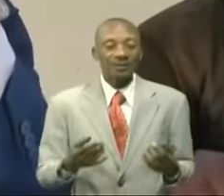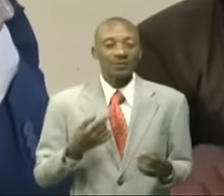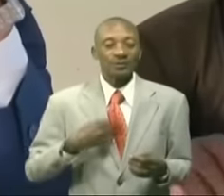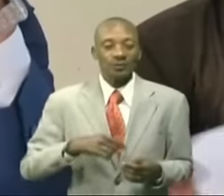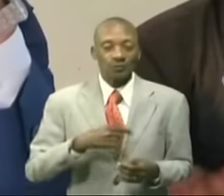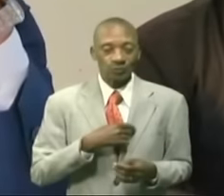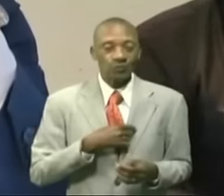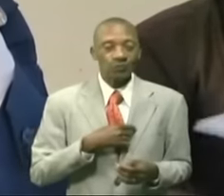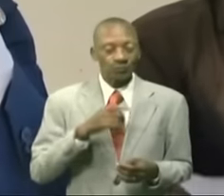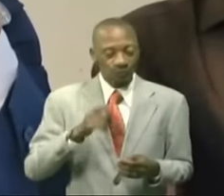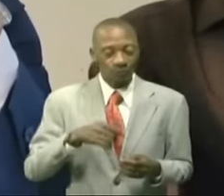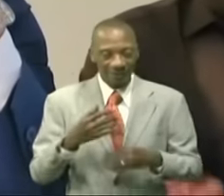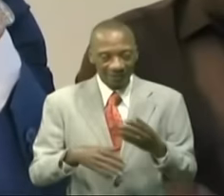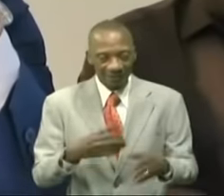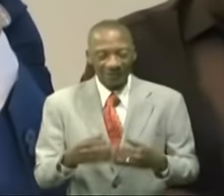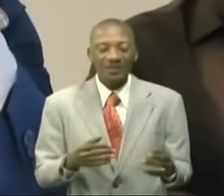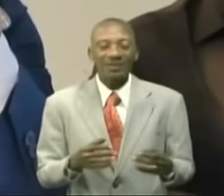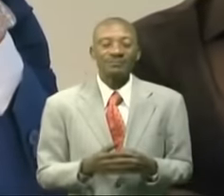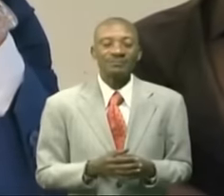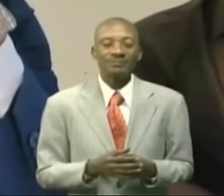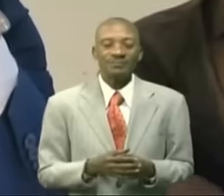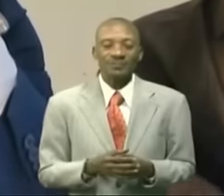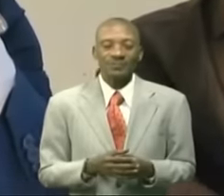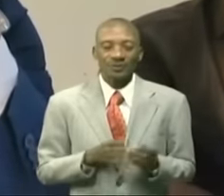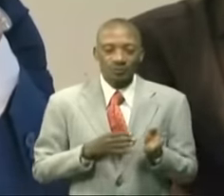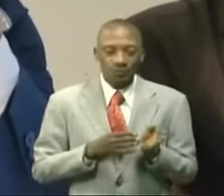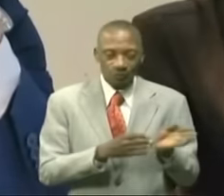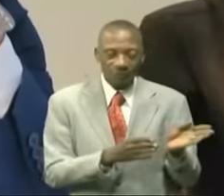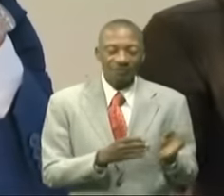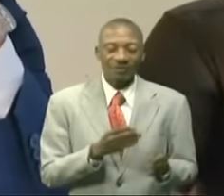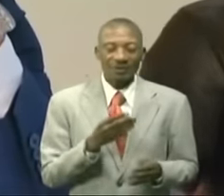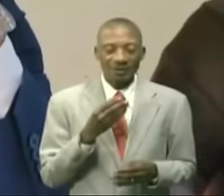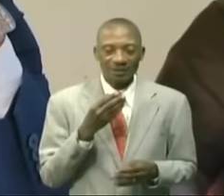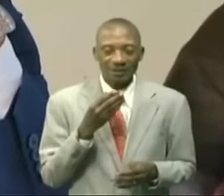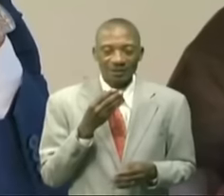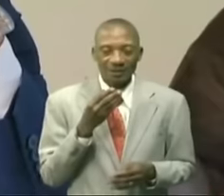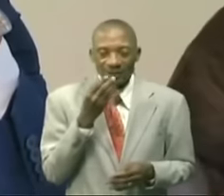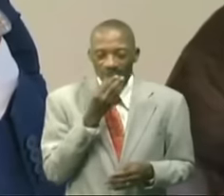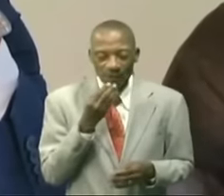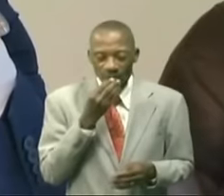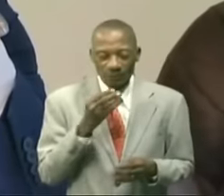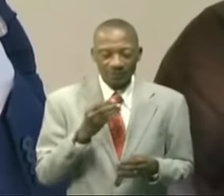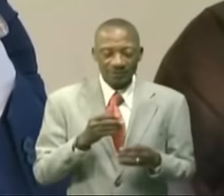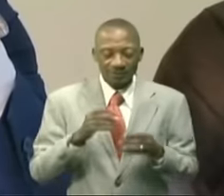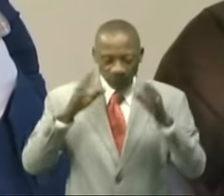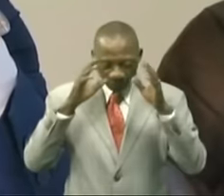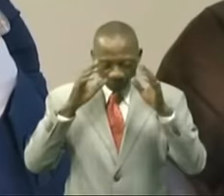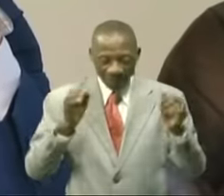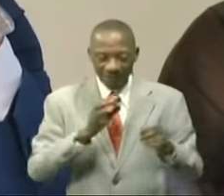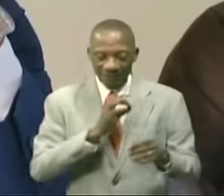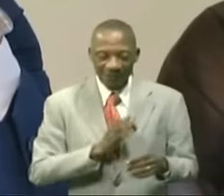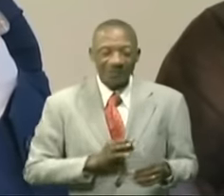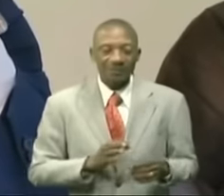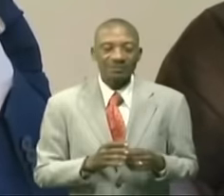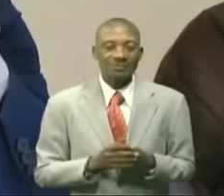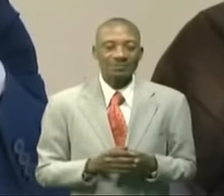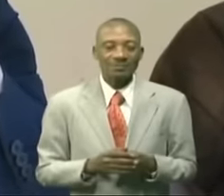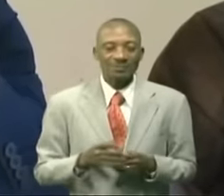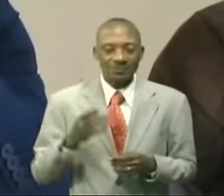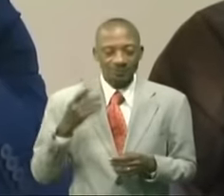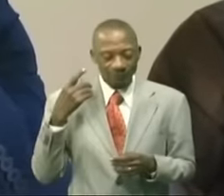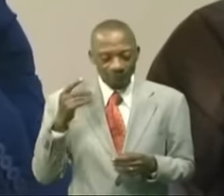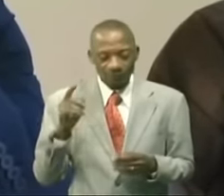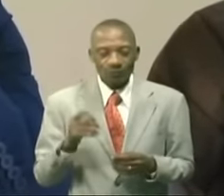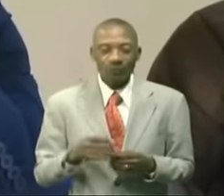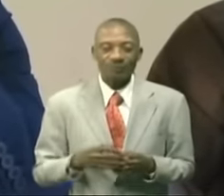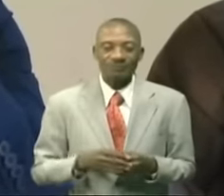l'État, pour sa ferme volonté d'améliorer la gouvernance ainsi que la restauration de l'autorité de l'État sur